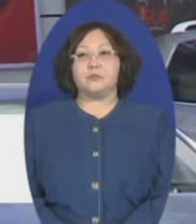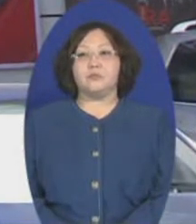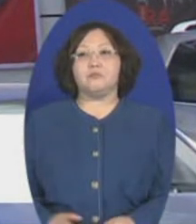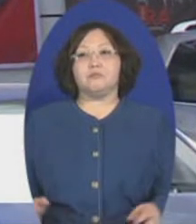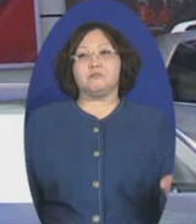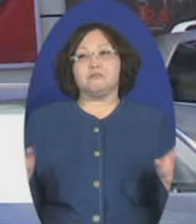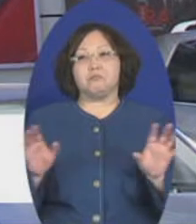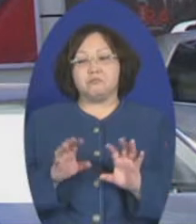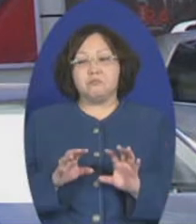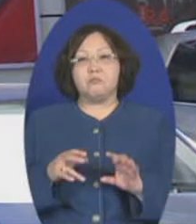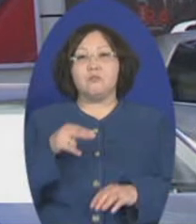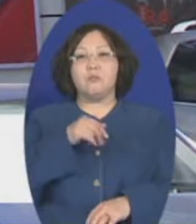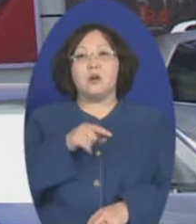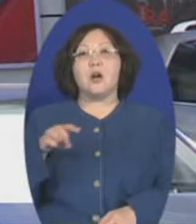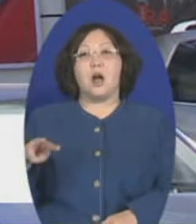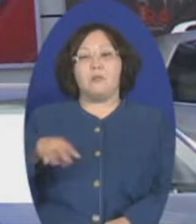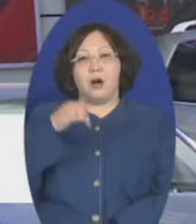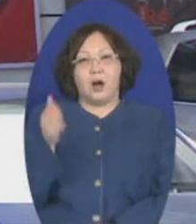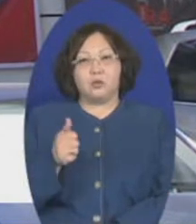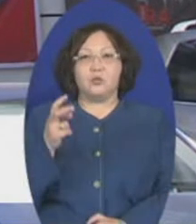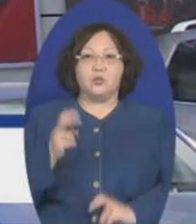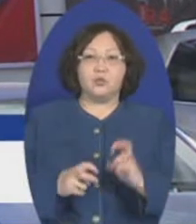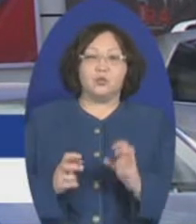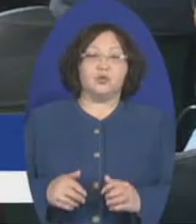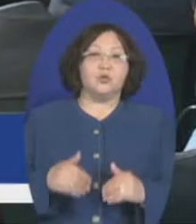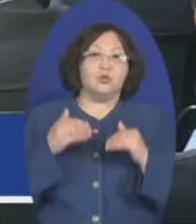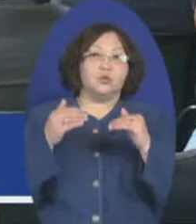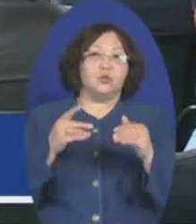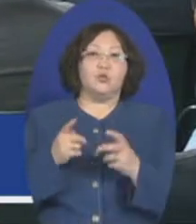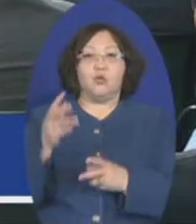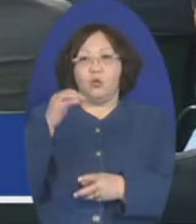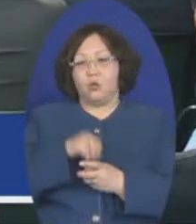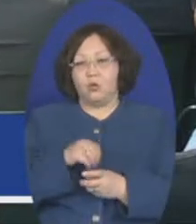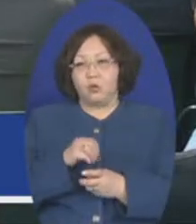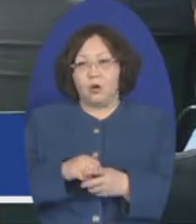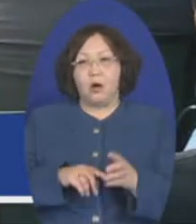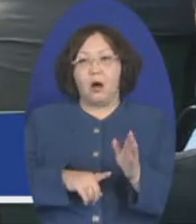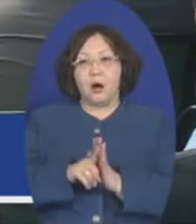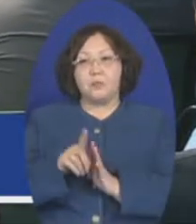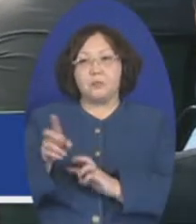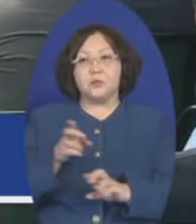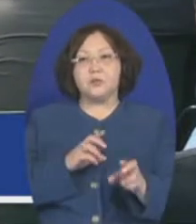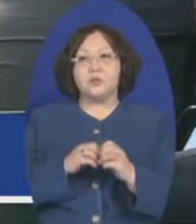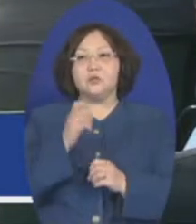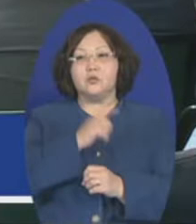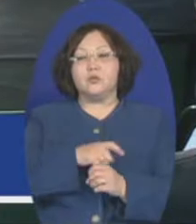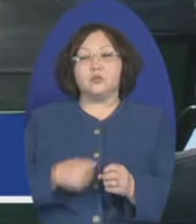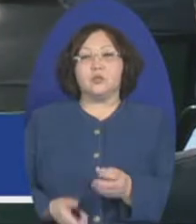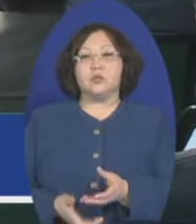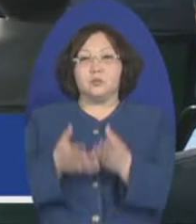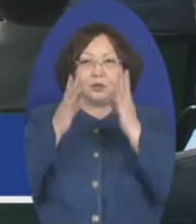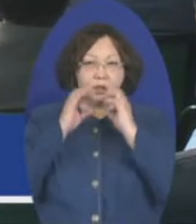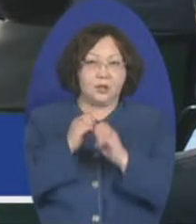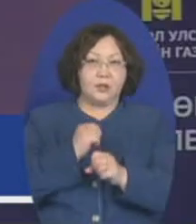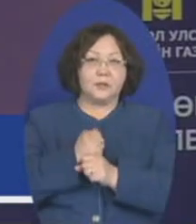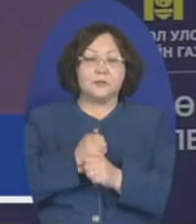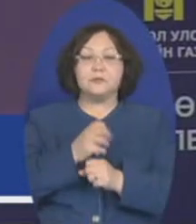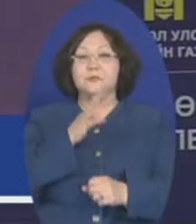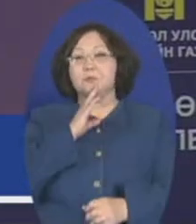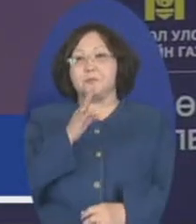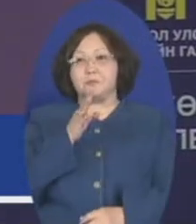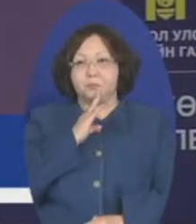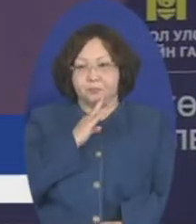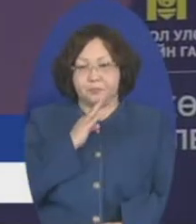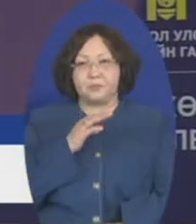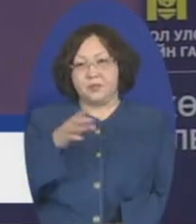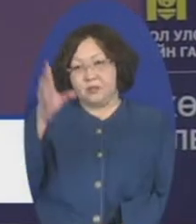Уулзалтын үеэр програм хангамж үйлдвэрлэгч, хөгжүүлэгч, хөрөнгө оруулагч, гарааны бизнес эрхлэгчдэд чиглэсэн бодлого баримтлж ажиллана гэдгийг цахим хөгжил